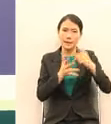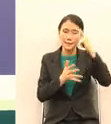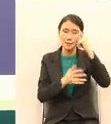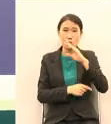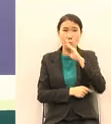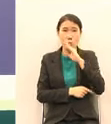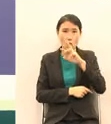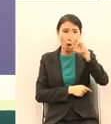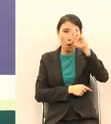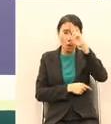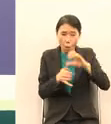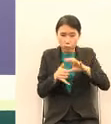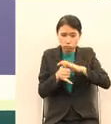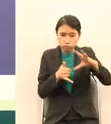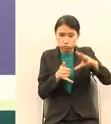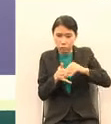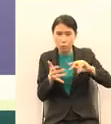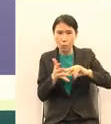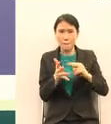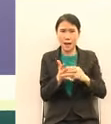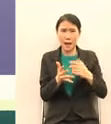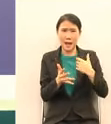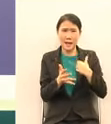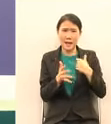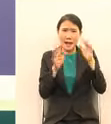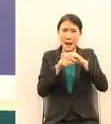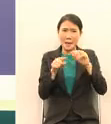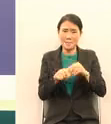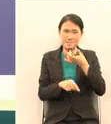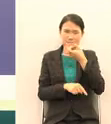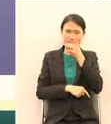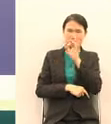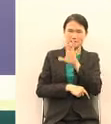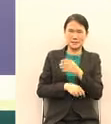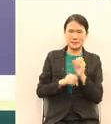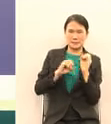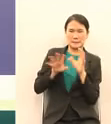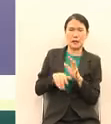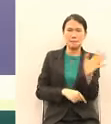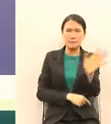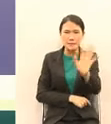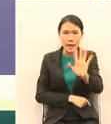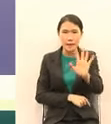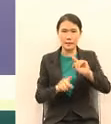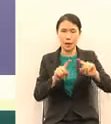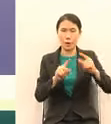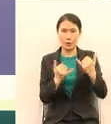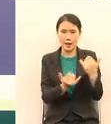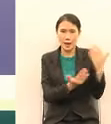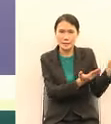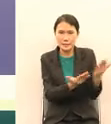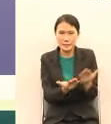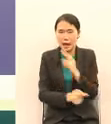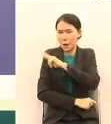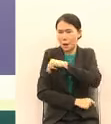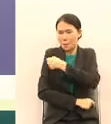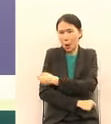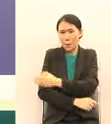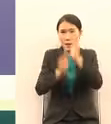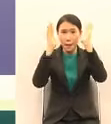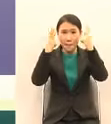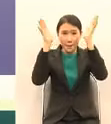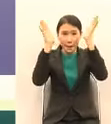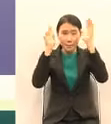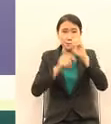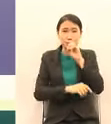โรคโควิด-19ไม่ใช่เรื่องที่โรคเป็นเรื่องสิ่งที่น่ารังเกียจนะครับเพราะนั้นเนี่ย เราก็เชิญชวนอยู่เสมอนะครับว่